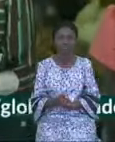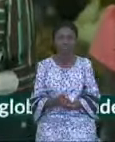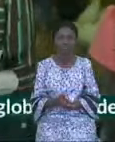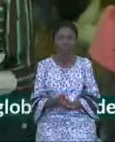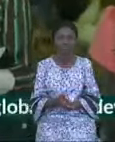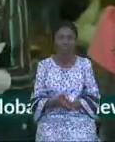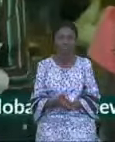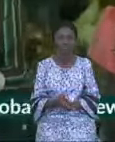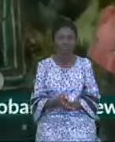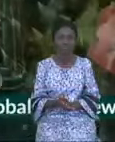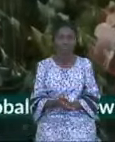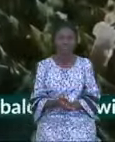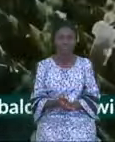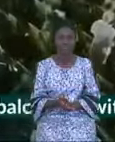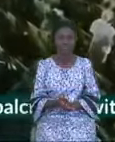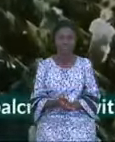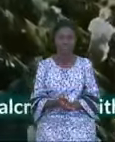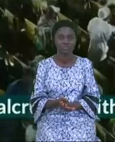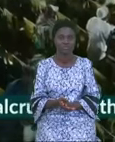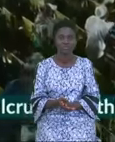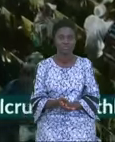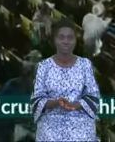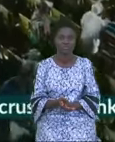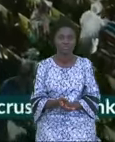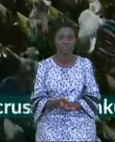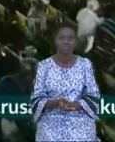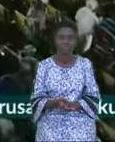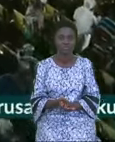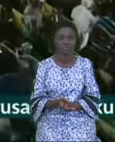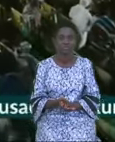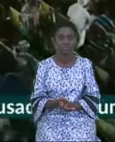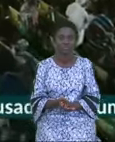et le nom que les autres connaissent à votre sujet